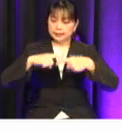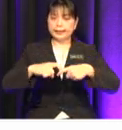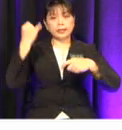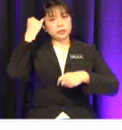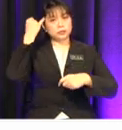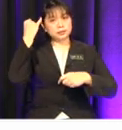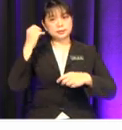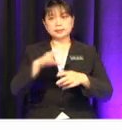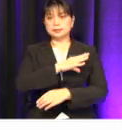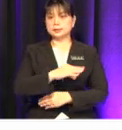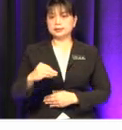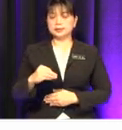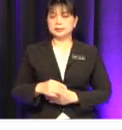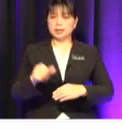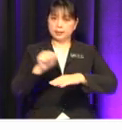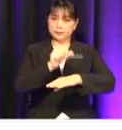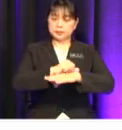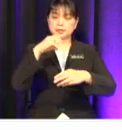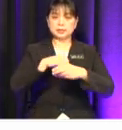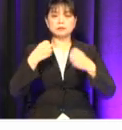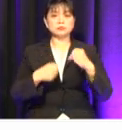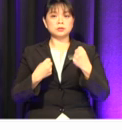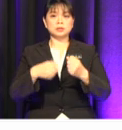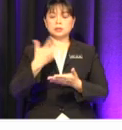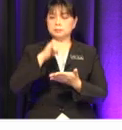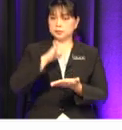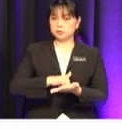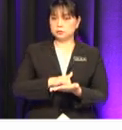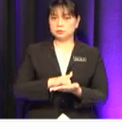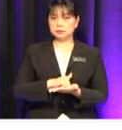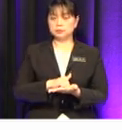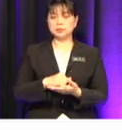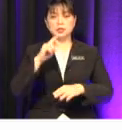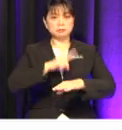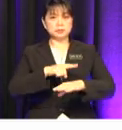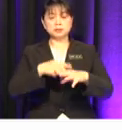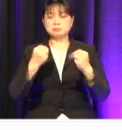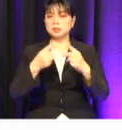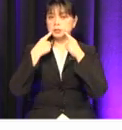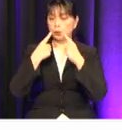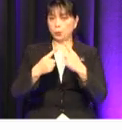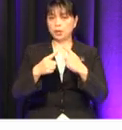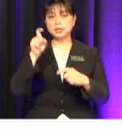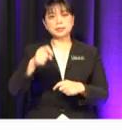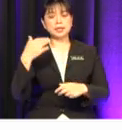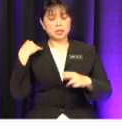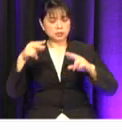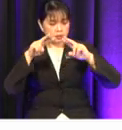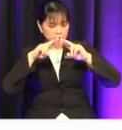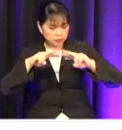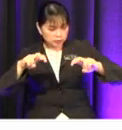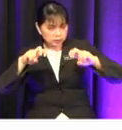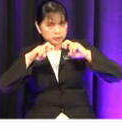beserta aplikasi dalam sukan Oke kemudian yang ketiga semacam menjawab tuh Dia kena analisis dulu